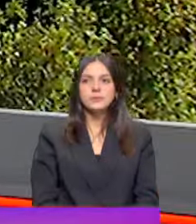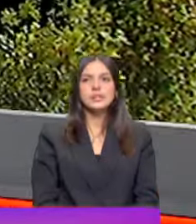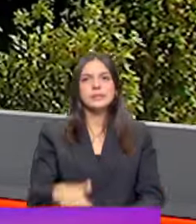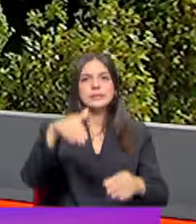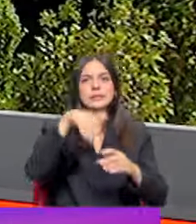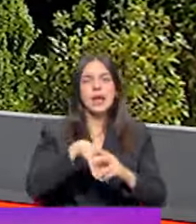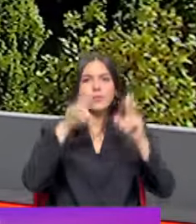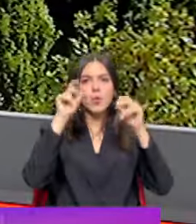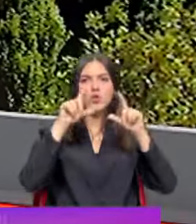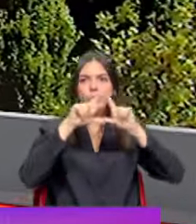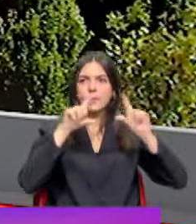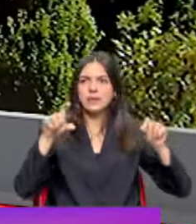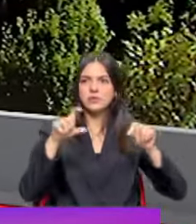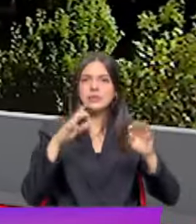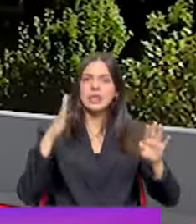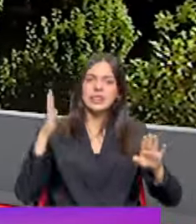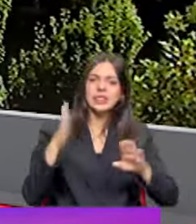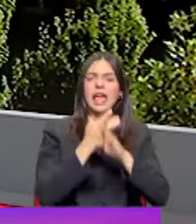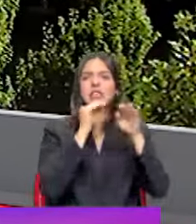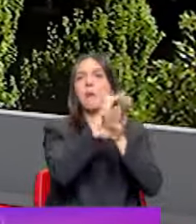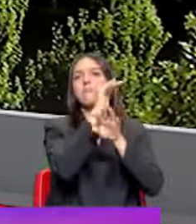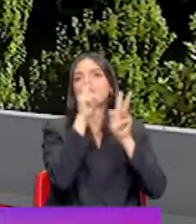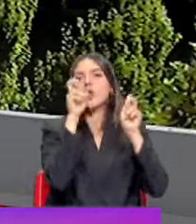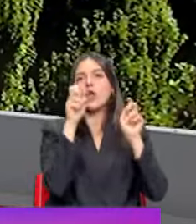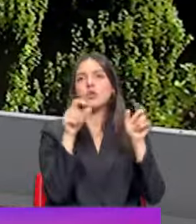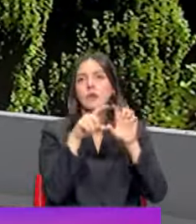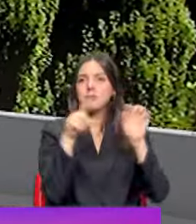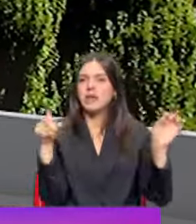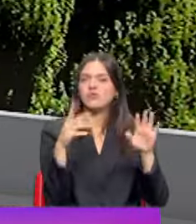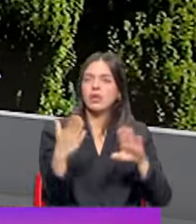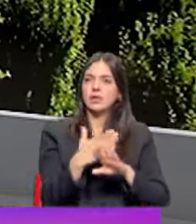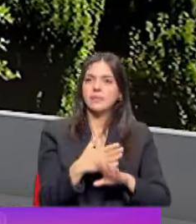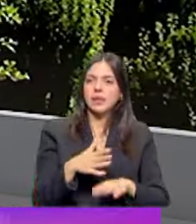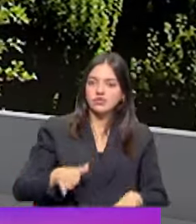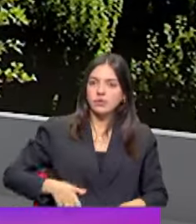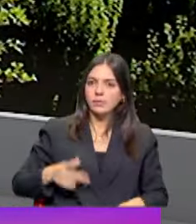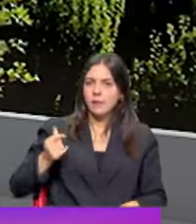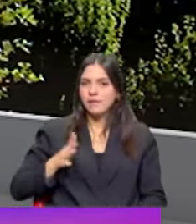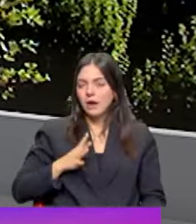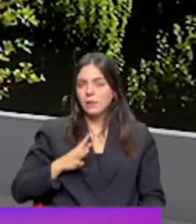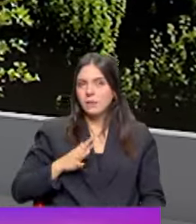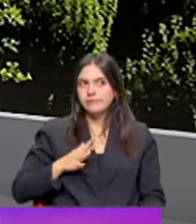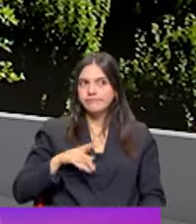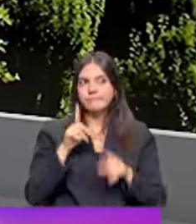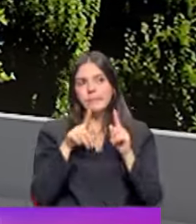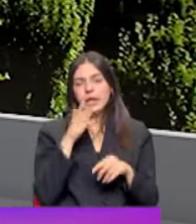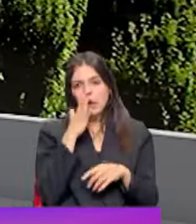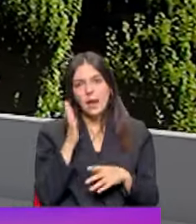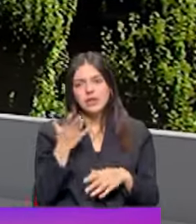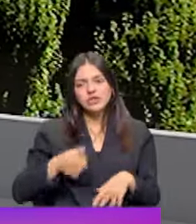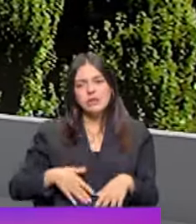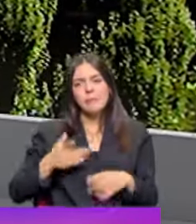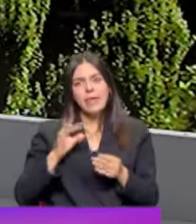Seçim konu başlığından geçim konu başlığına sevgili izleyenler. Cepte para var mı? Çoğunlukla yok. Ama cepte ne